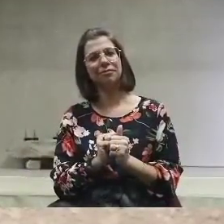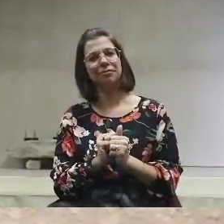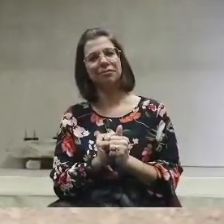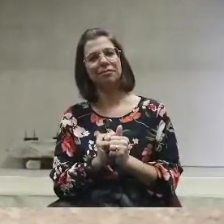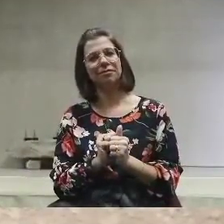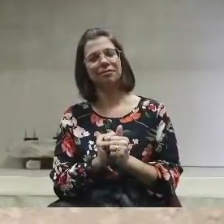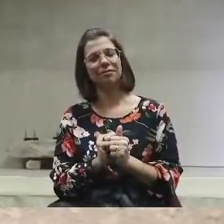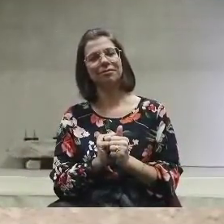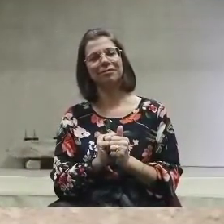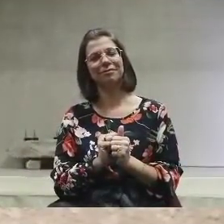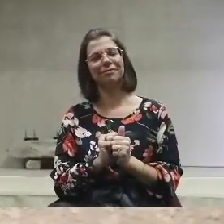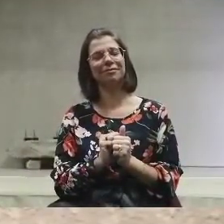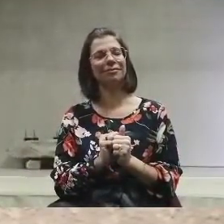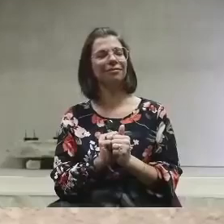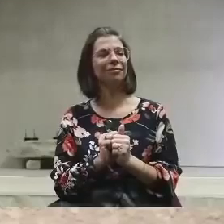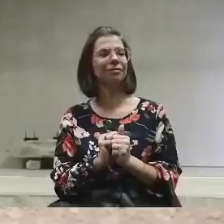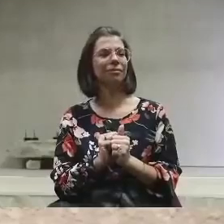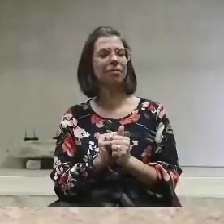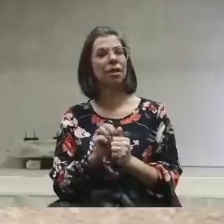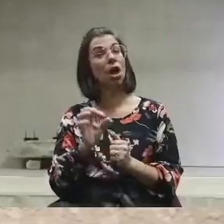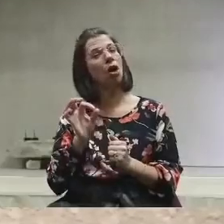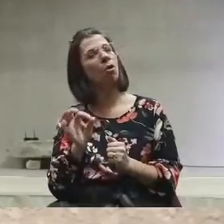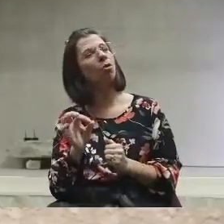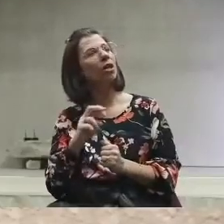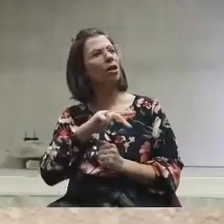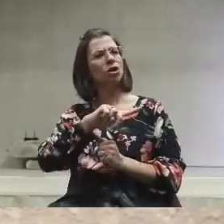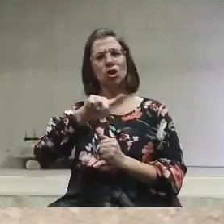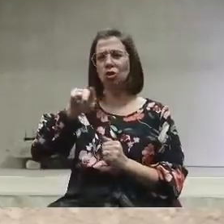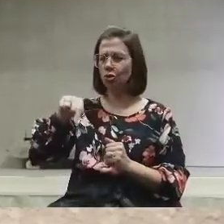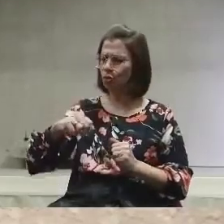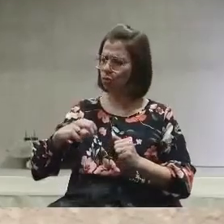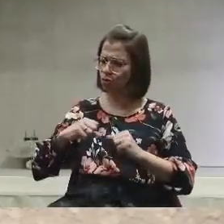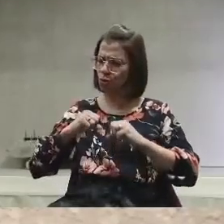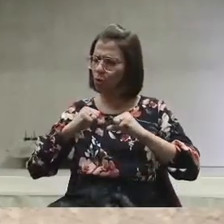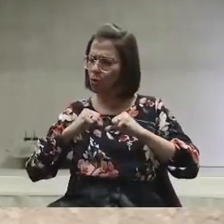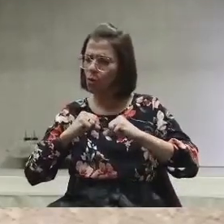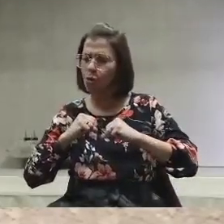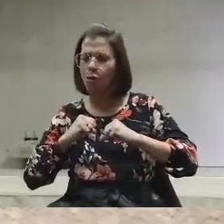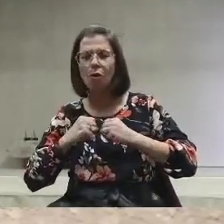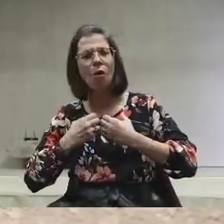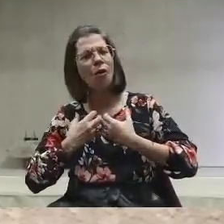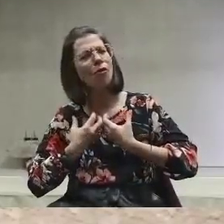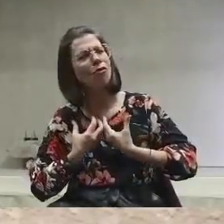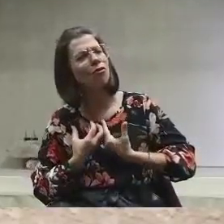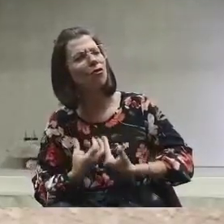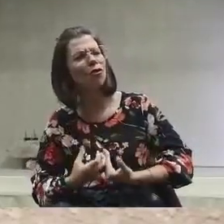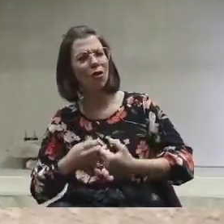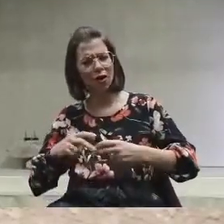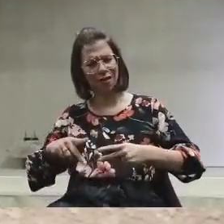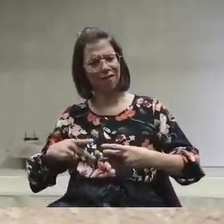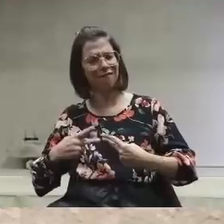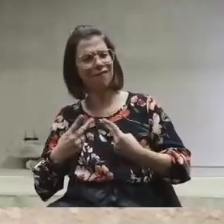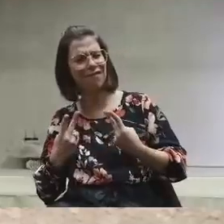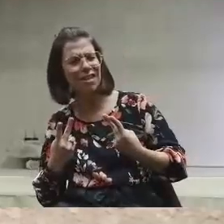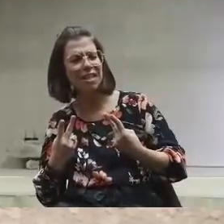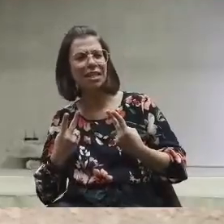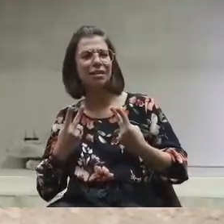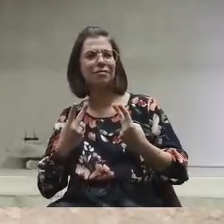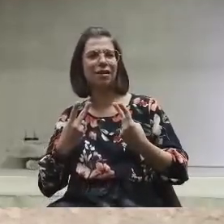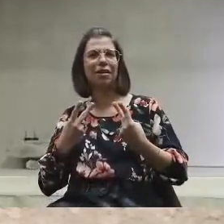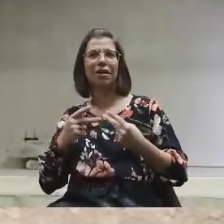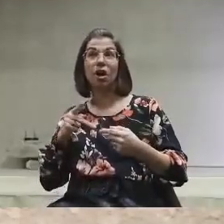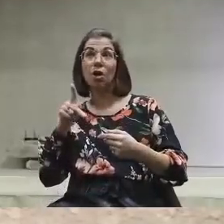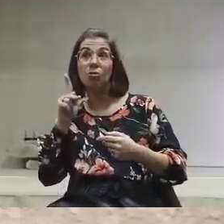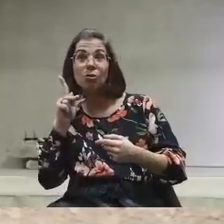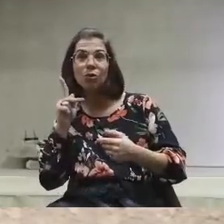non. Et nous voulons vivre. Nous voulons aller chercher. Nous voulons le croire et